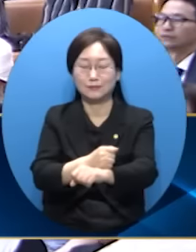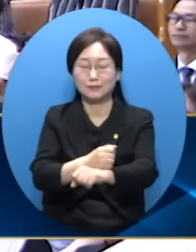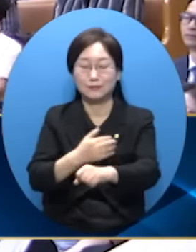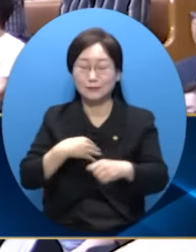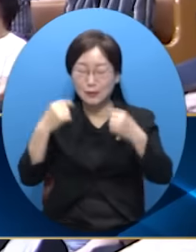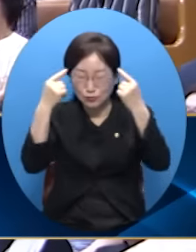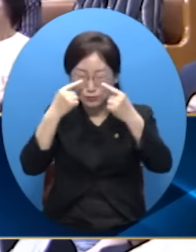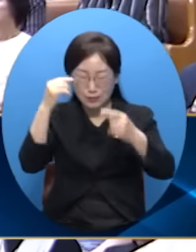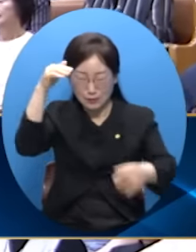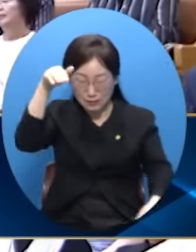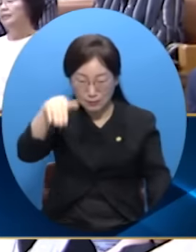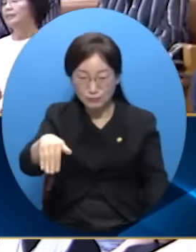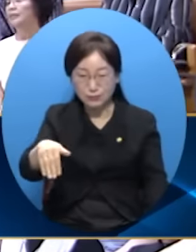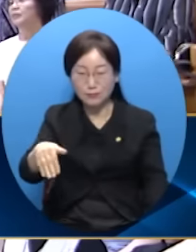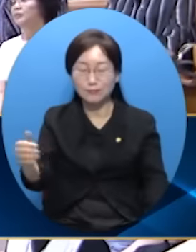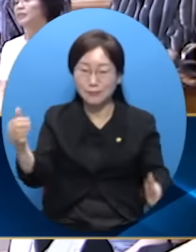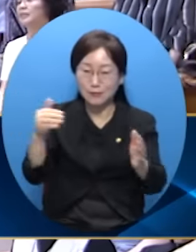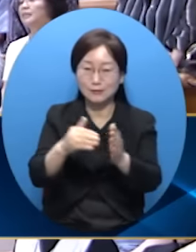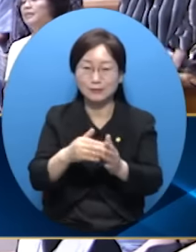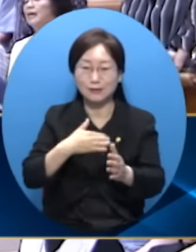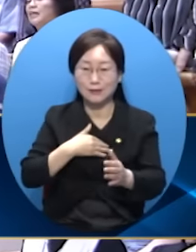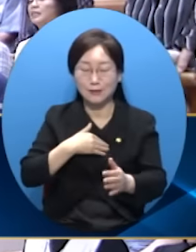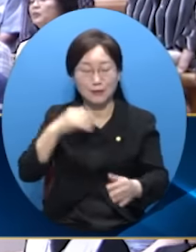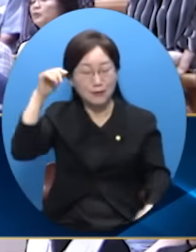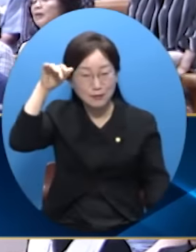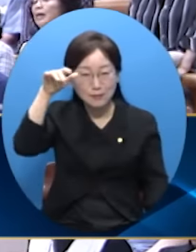내 눈이 쇠하도록 앙망하나이다.